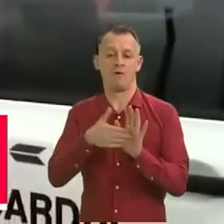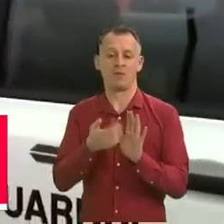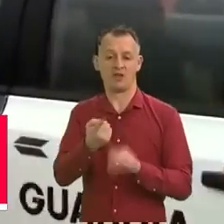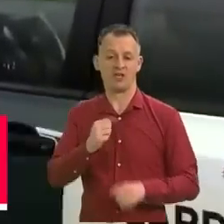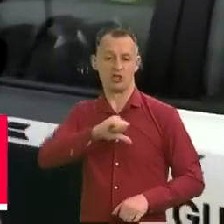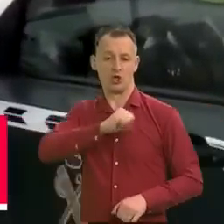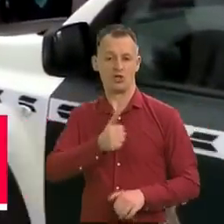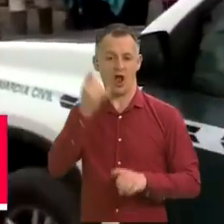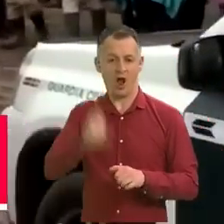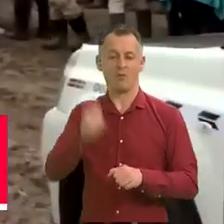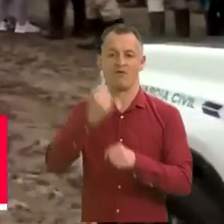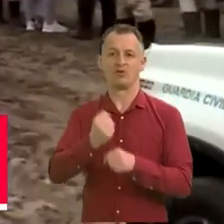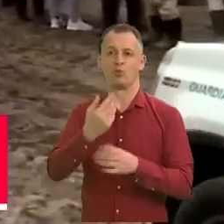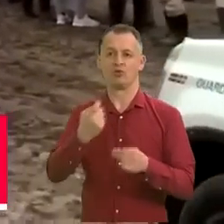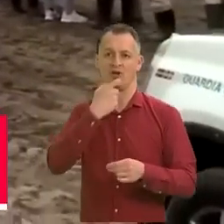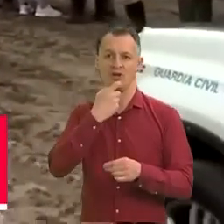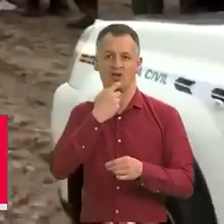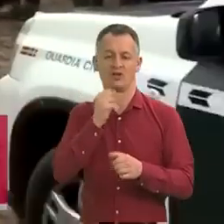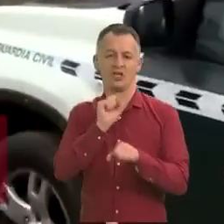Acum va petrece ani grei după gratii.